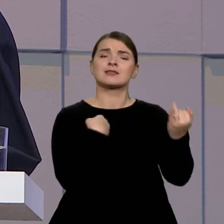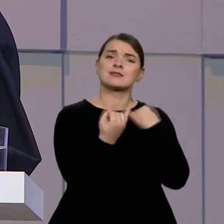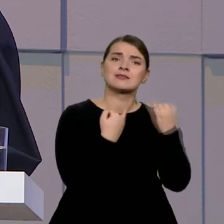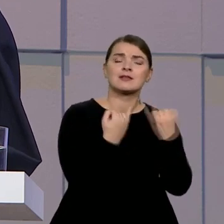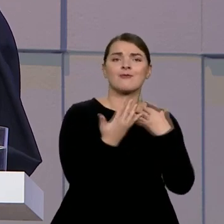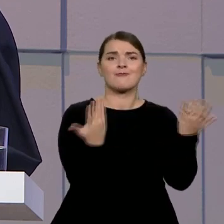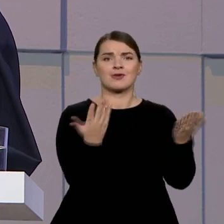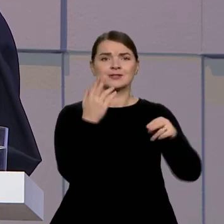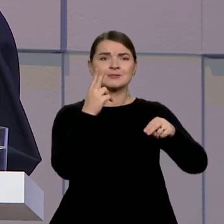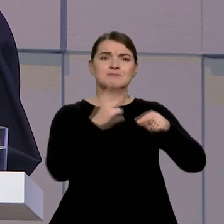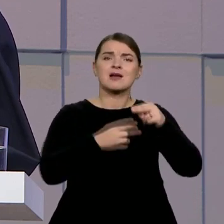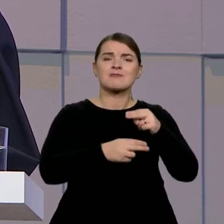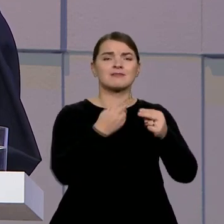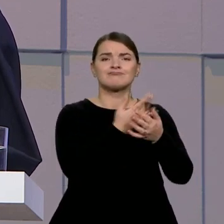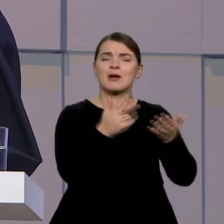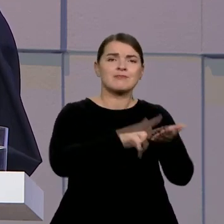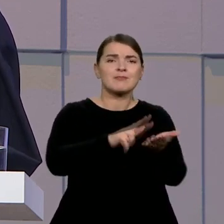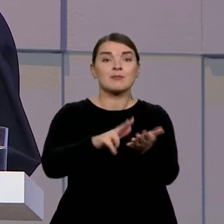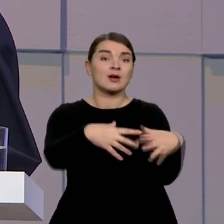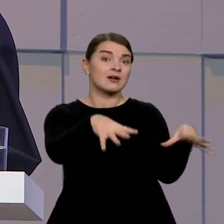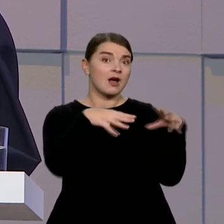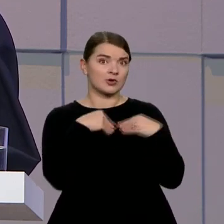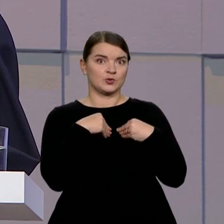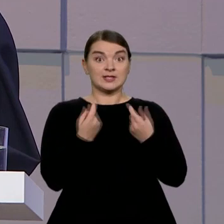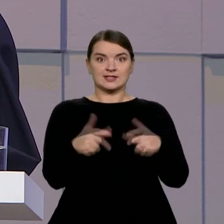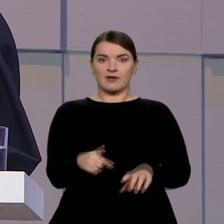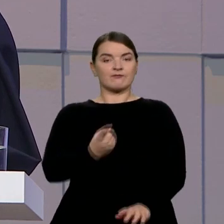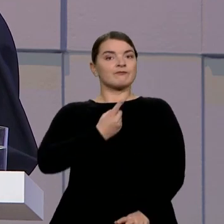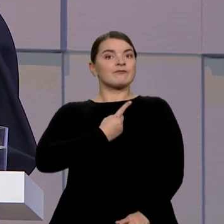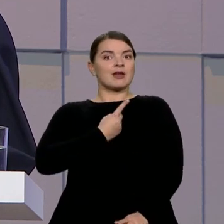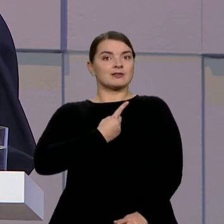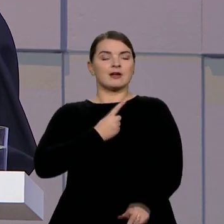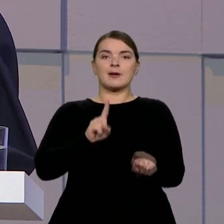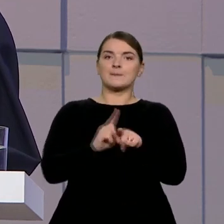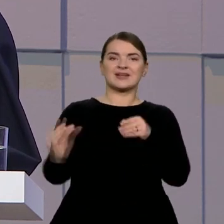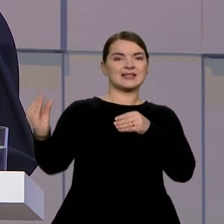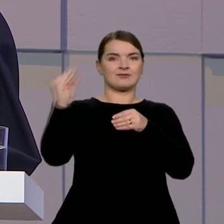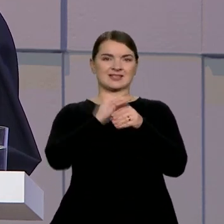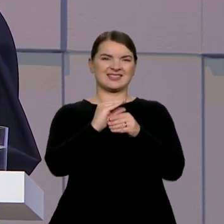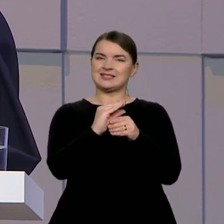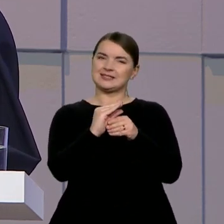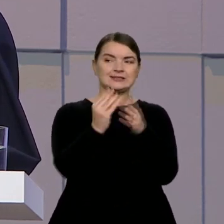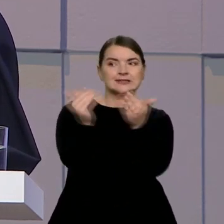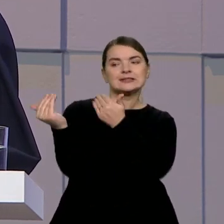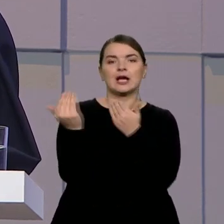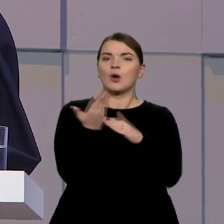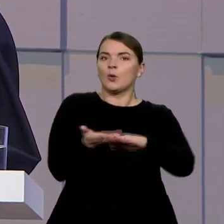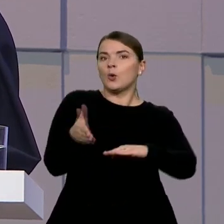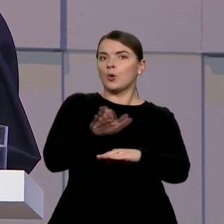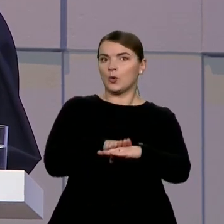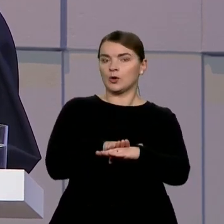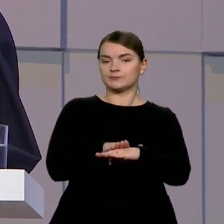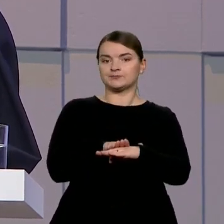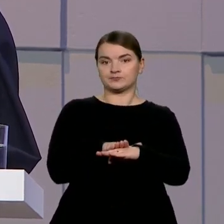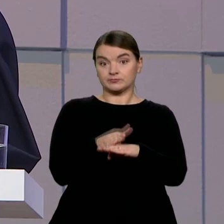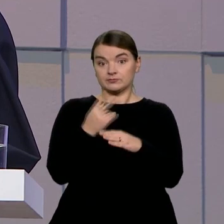priemonėjami sprendimai kartu, nes vienai savivaldybei turbūt tikrai pritraukti tų investicijų būtų gana sudėtinga. Na, o gyvenimas rodo,